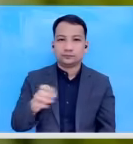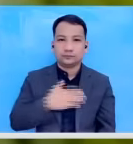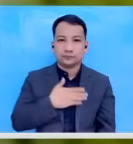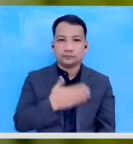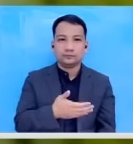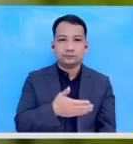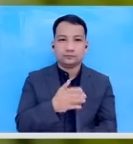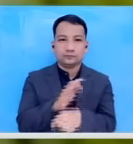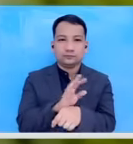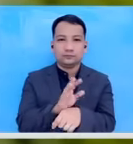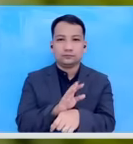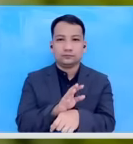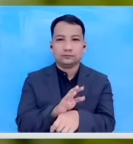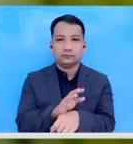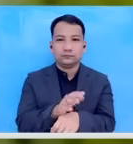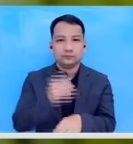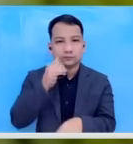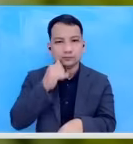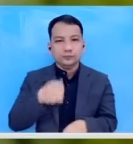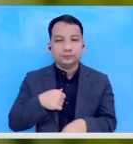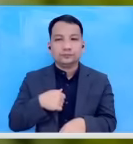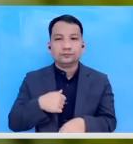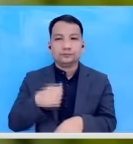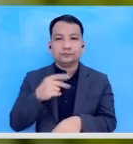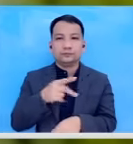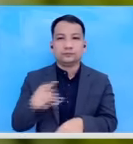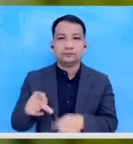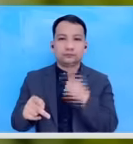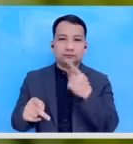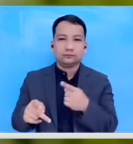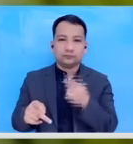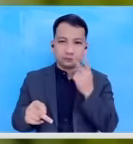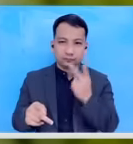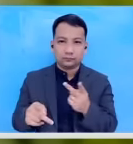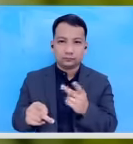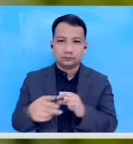movie. Kahapon kasi nag-premiere night kami. So doon ko lang napanood.